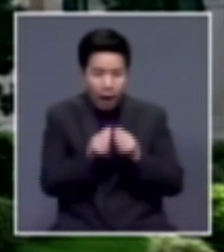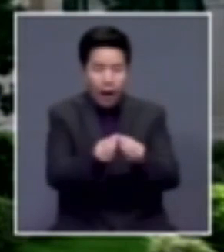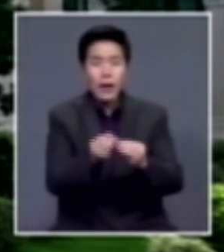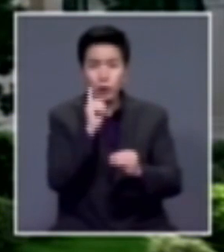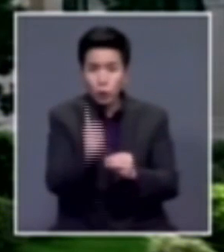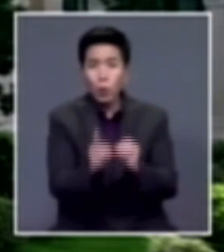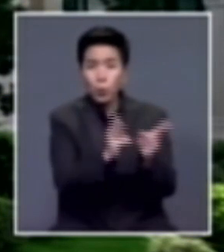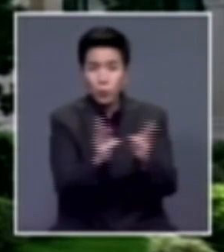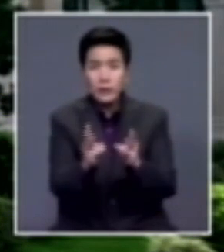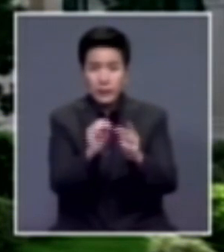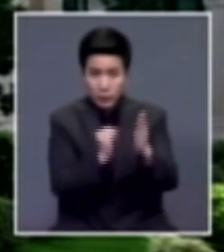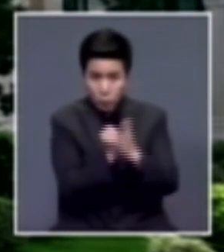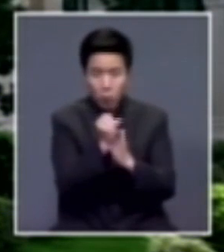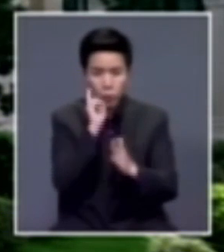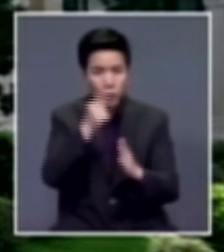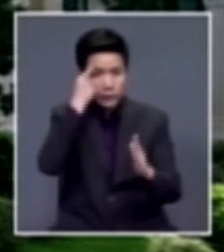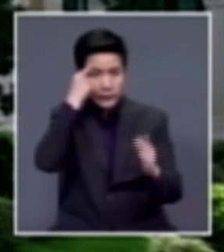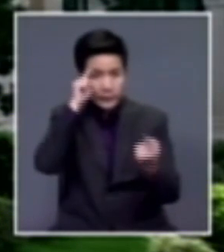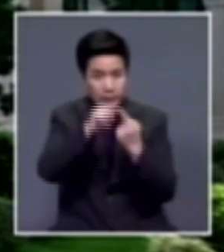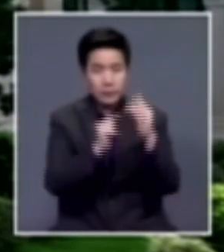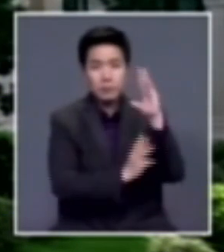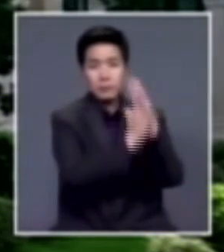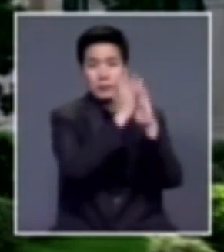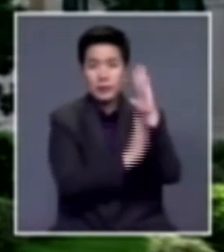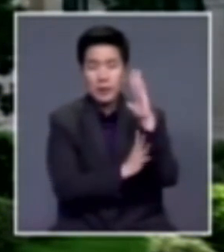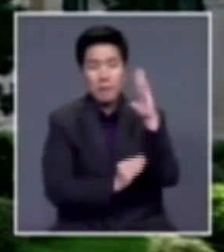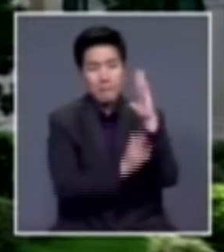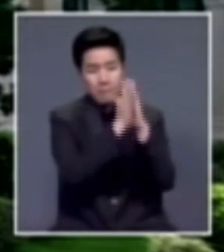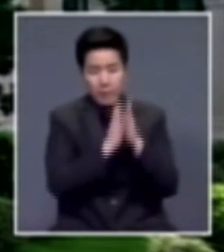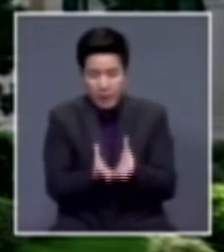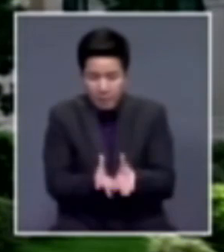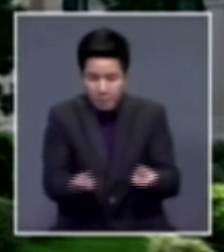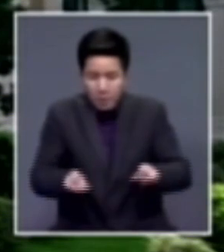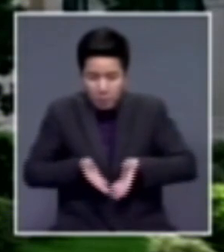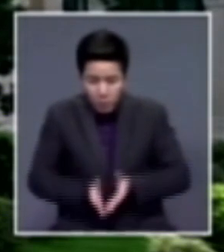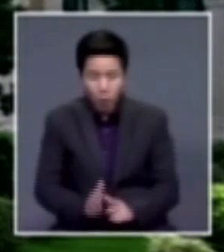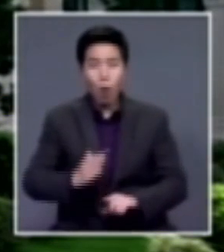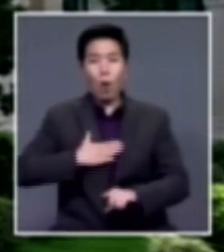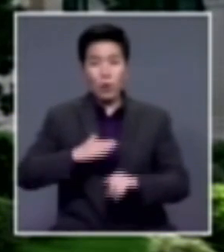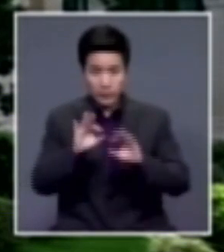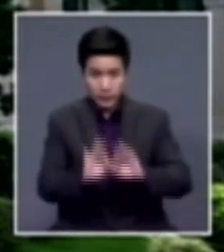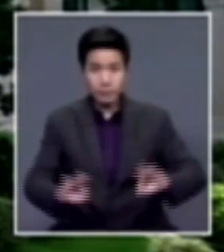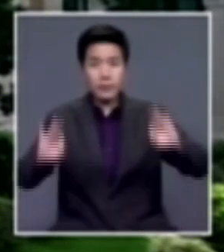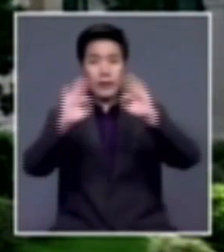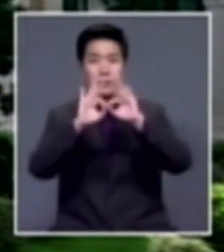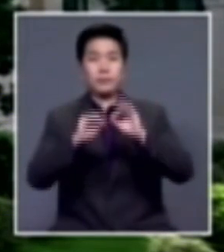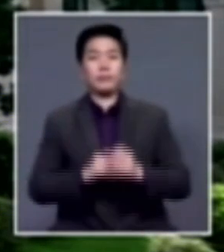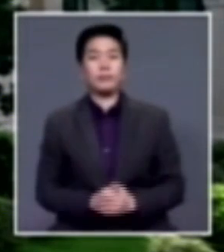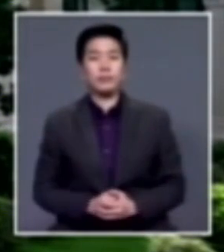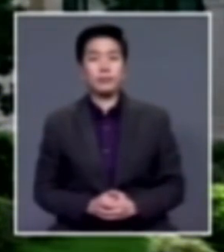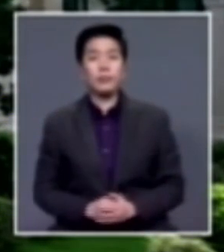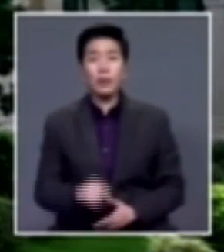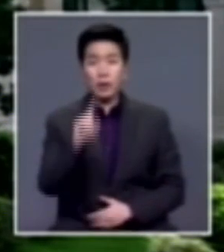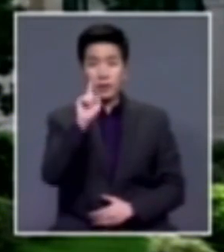แล้วก็รู้จักบุญคุณของประเทศชาติรู้บุญคุณของแผ่นดินนะครับสำคัญกว่าอีกเรื่องหนึ่งก็คือเ